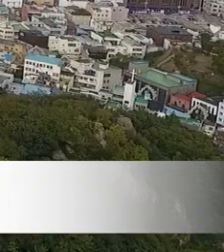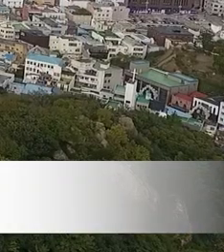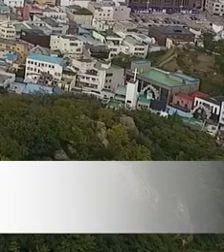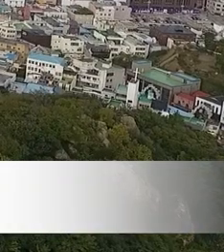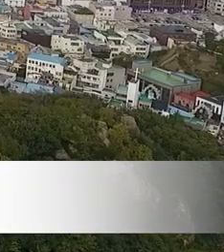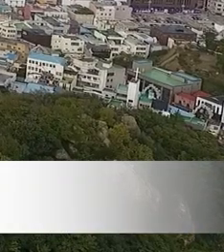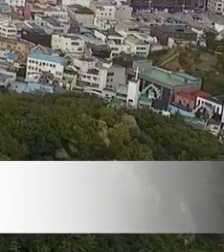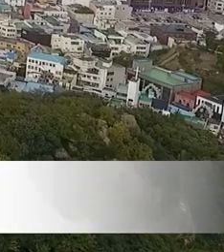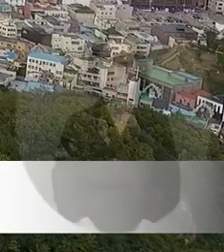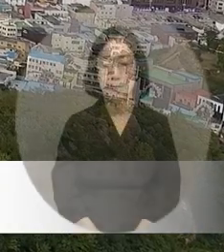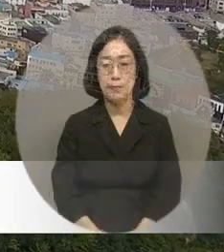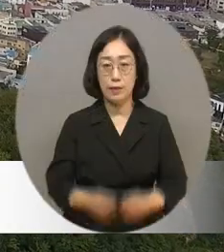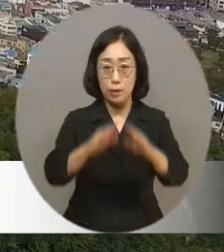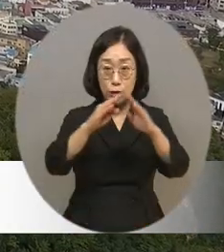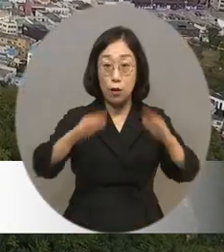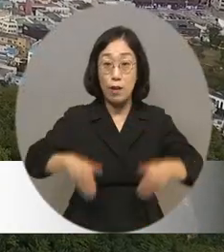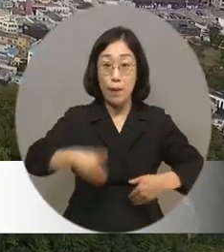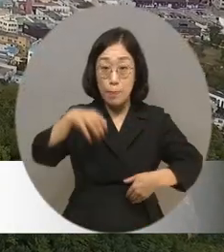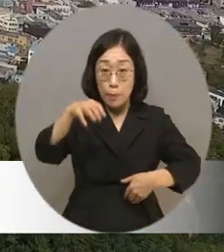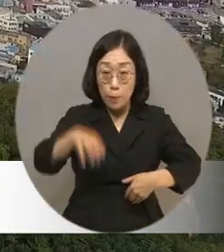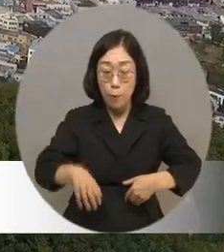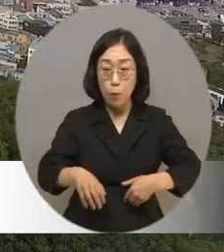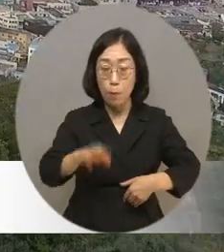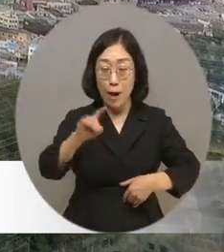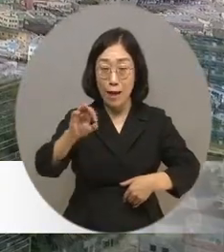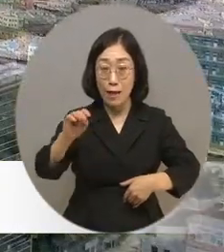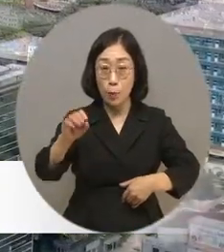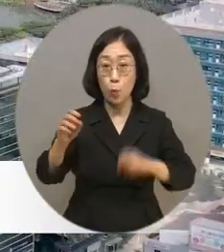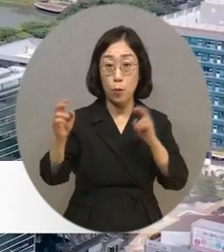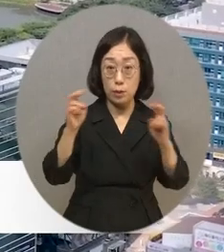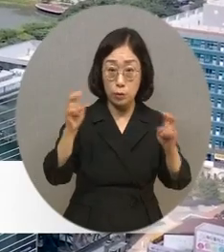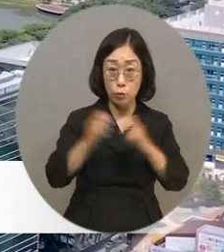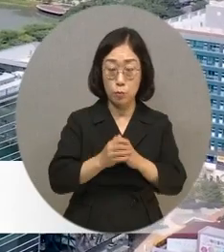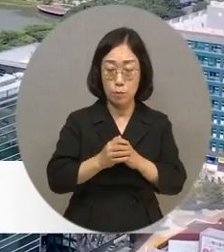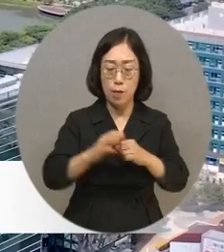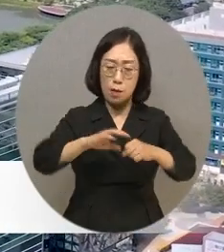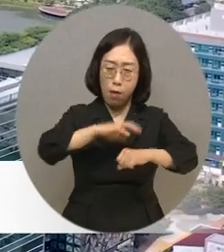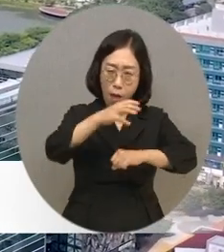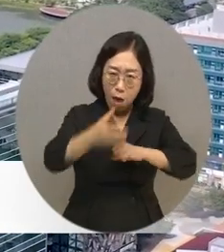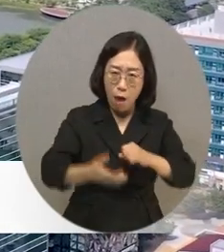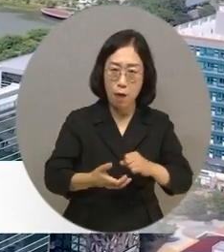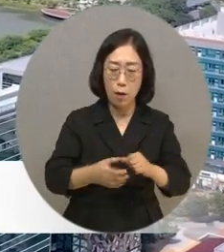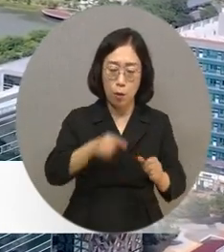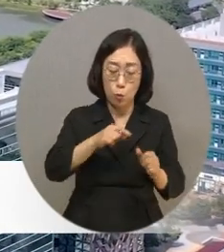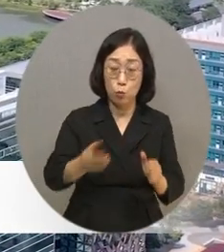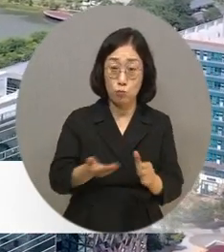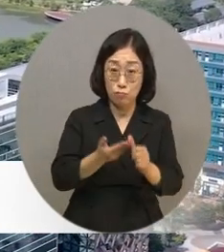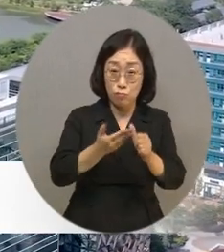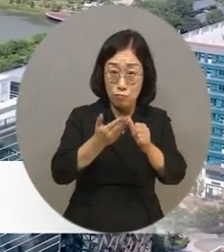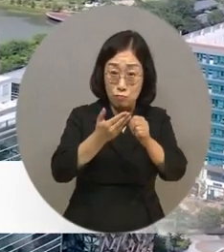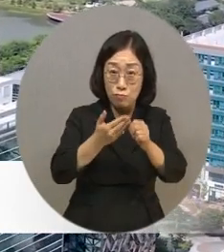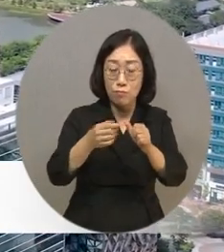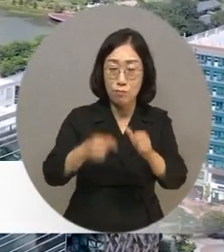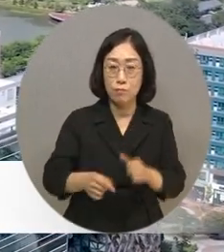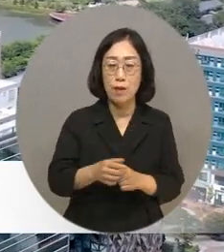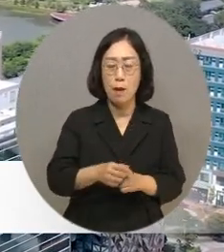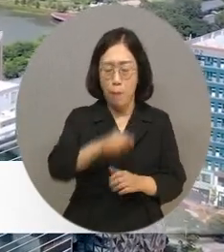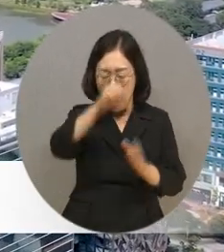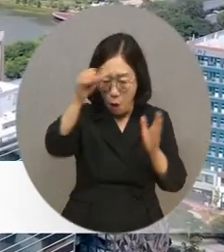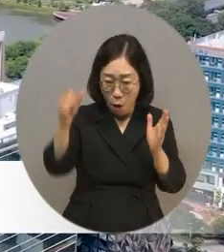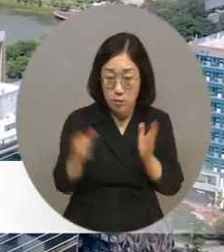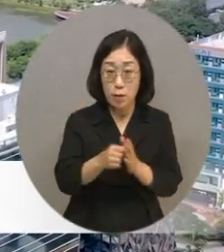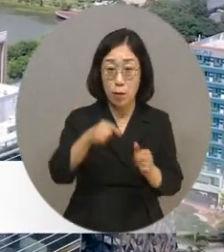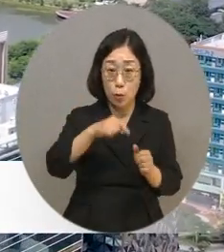있니다 전라남도는 바이오스마트 그룹이 글로벌 인재 양성을 위해 전남인재 평생 교육